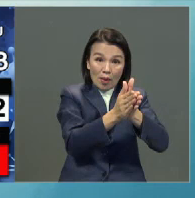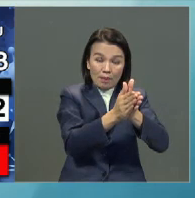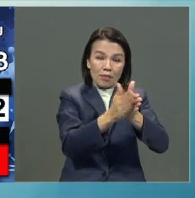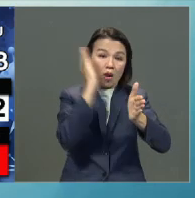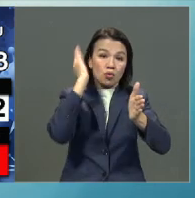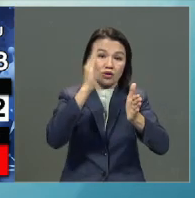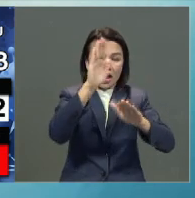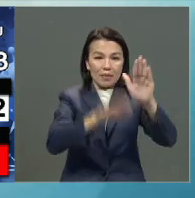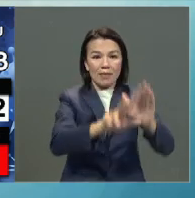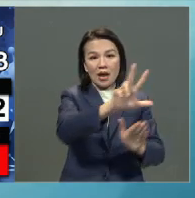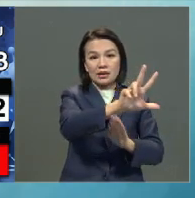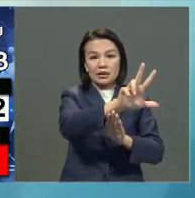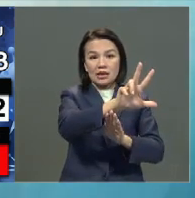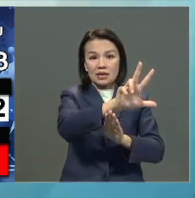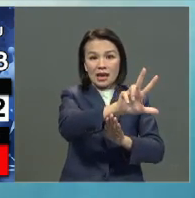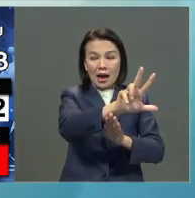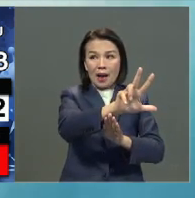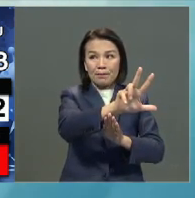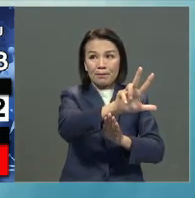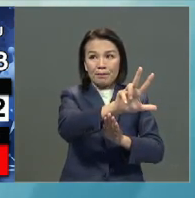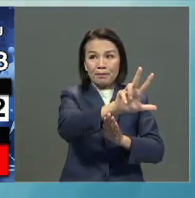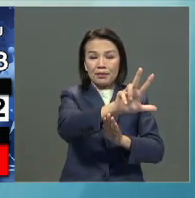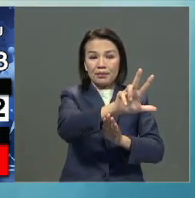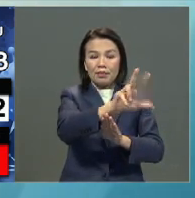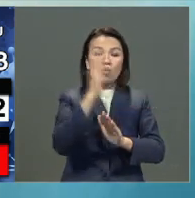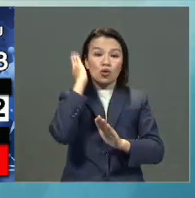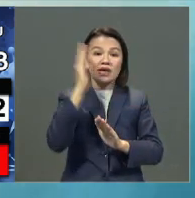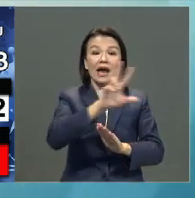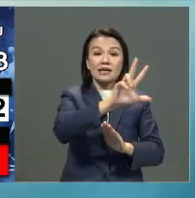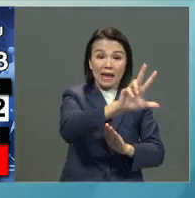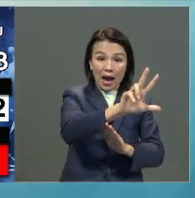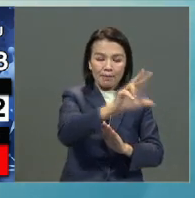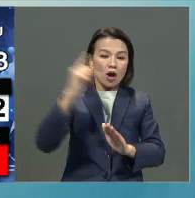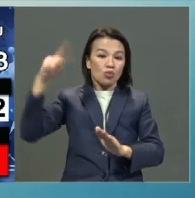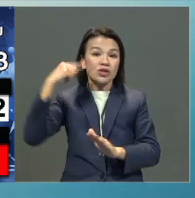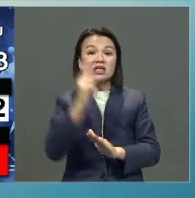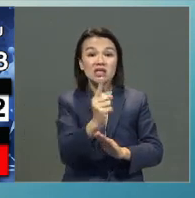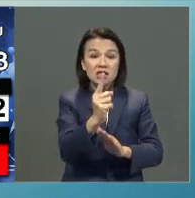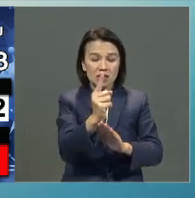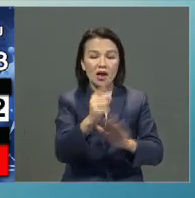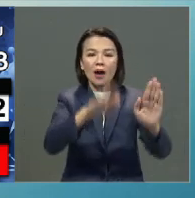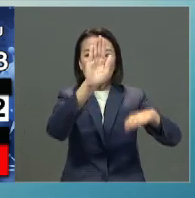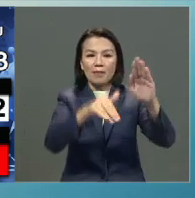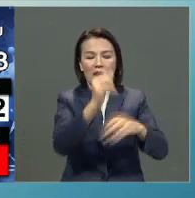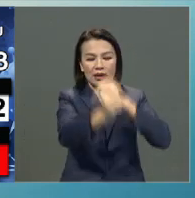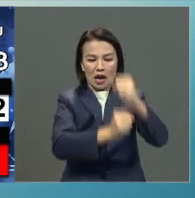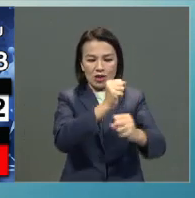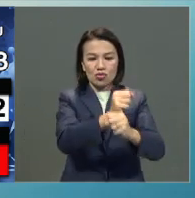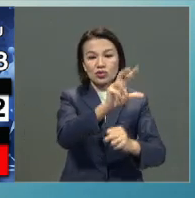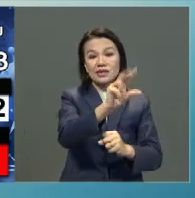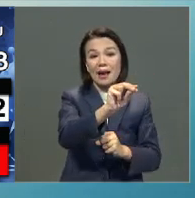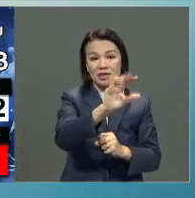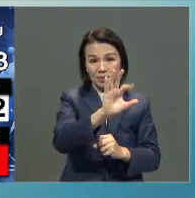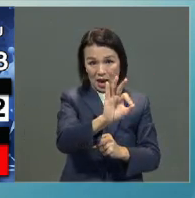รายรวมสะสมขึ้นมานี้นะครับเป็นชายมากกว่าหญิงนะครับชายประมาณ3 3คนออกอ่ากับ 4คนหญิง 1คนนะครับแล้วก็อายุเฉลี่ยก็อยู่ที่ 39